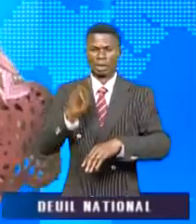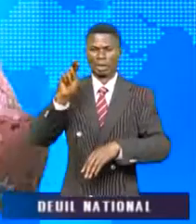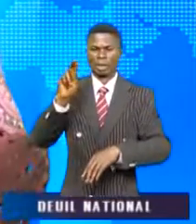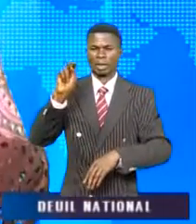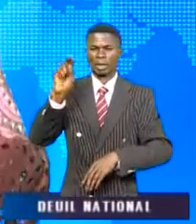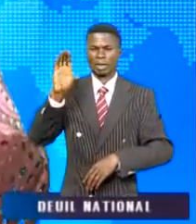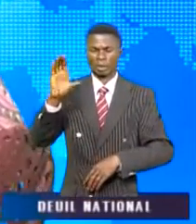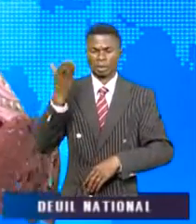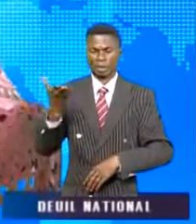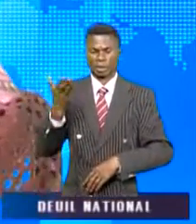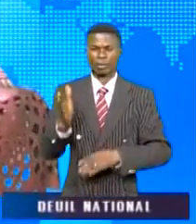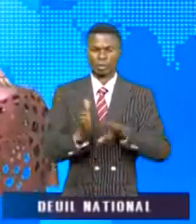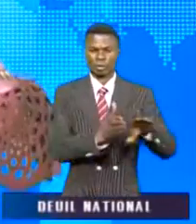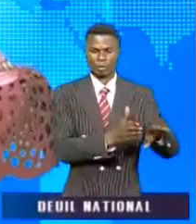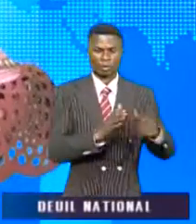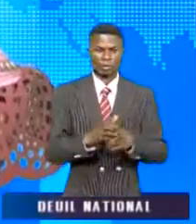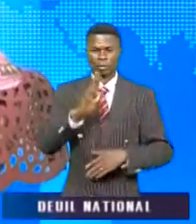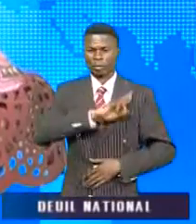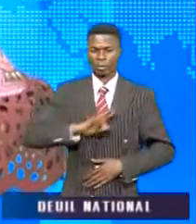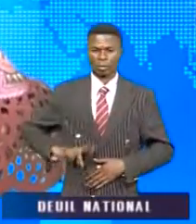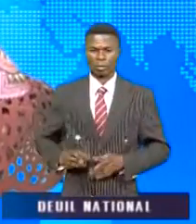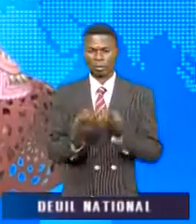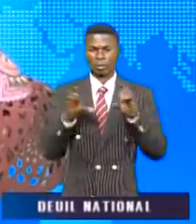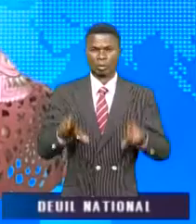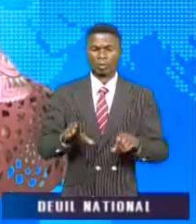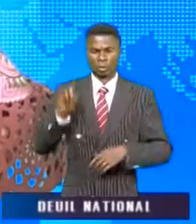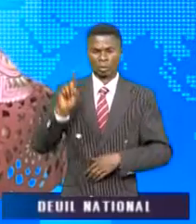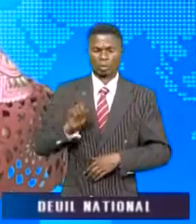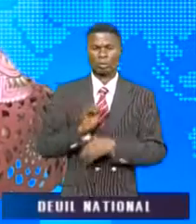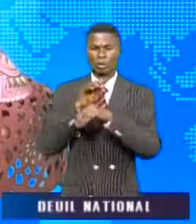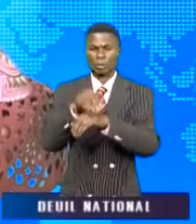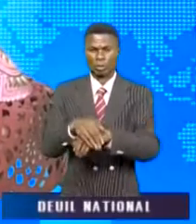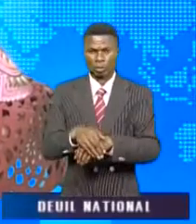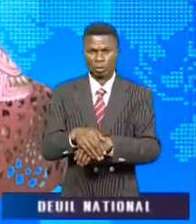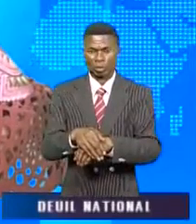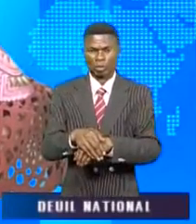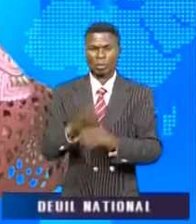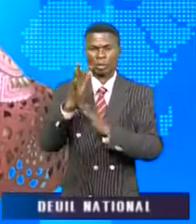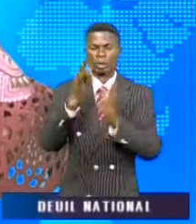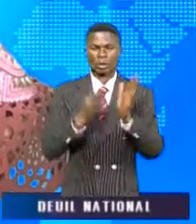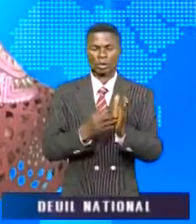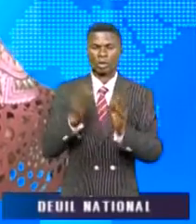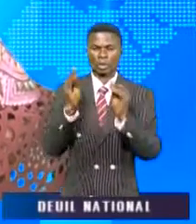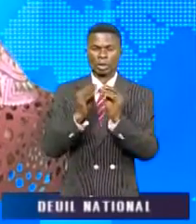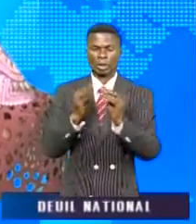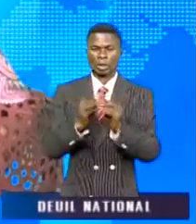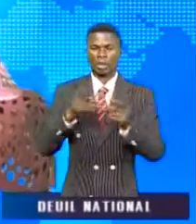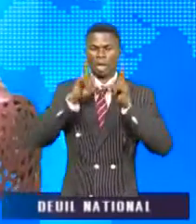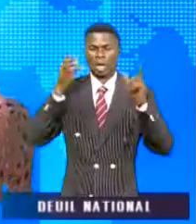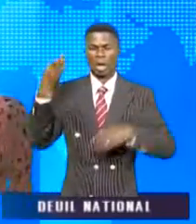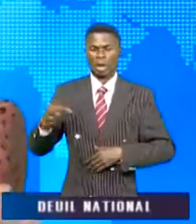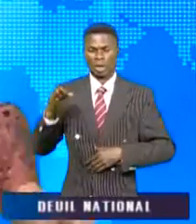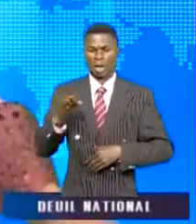nationale. La République démocratique du Congo est appelée à participer au 18e sommet de la francophonie qui se